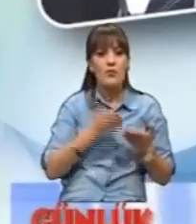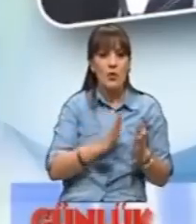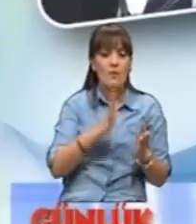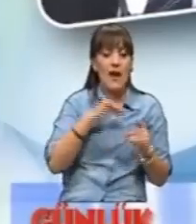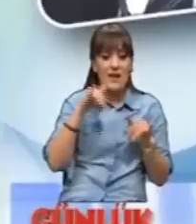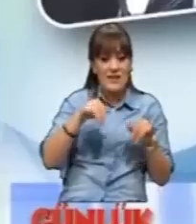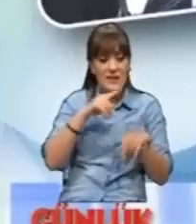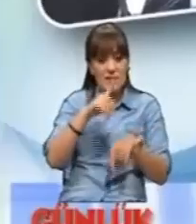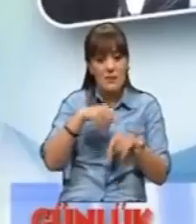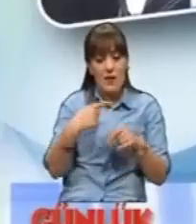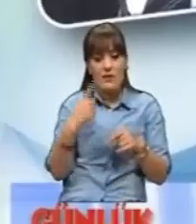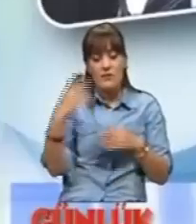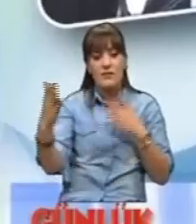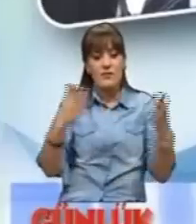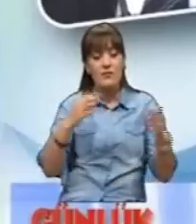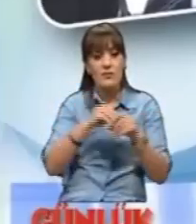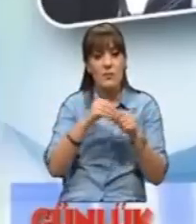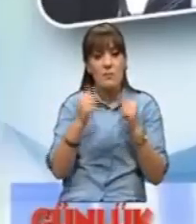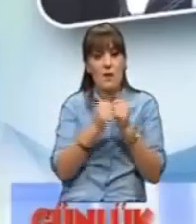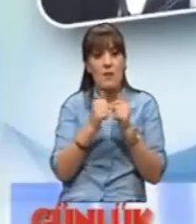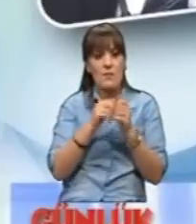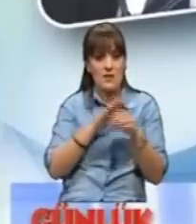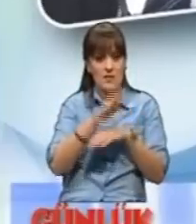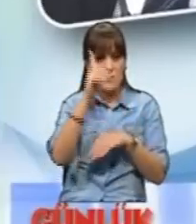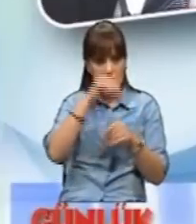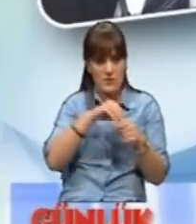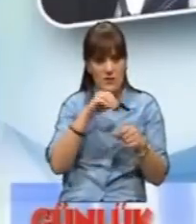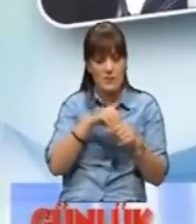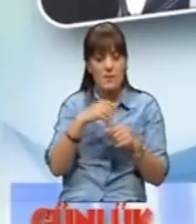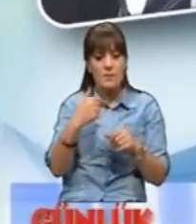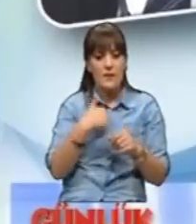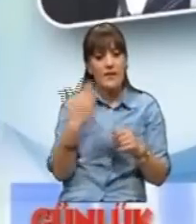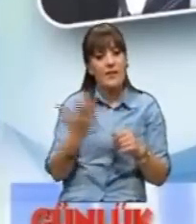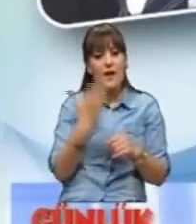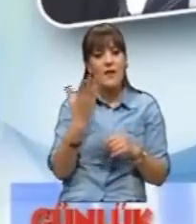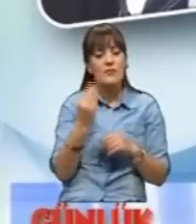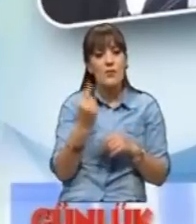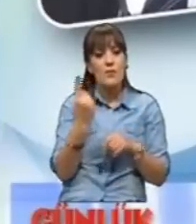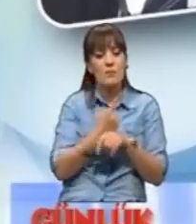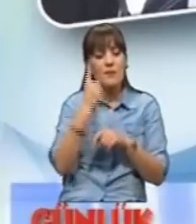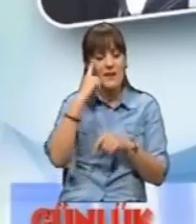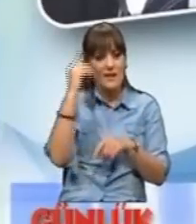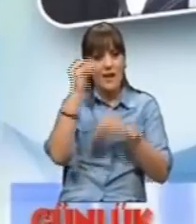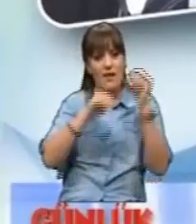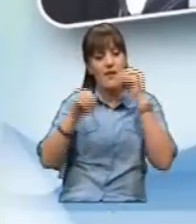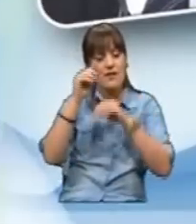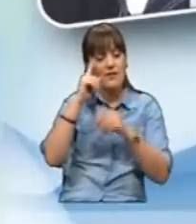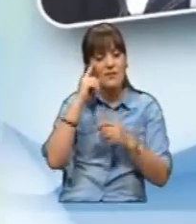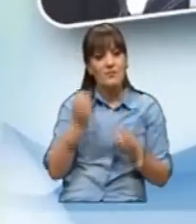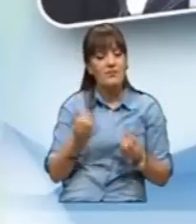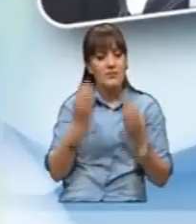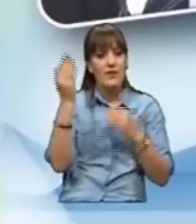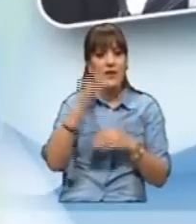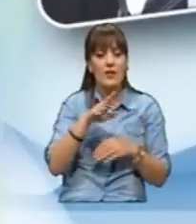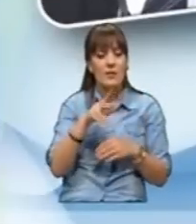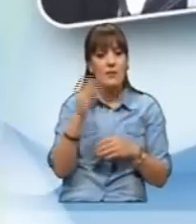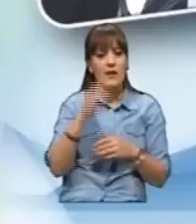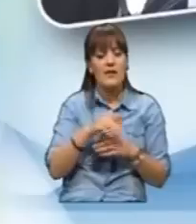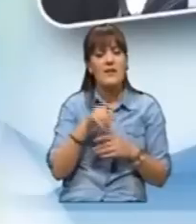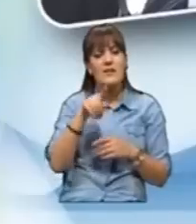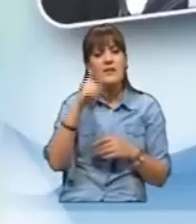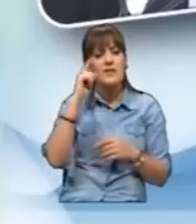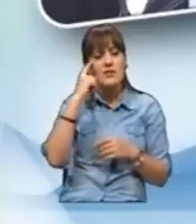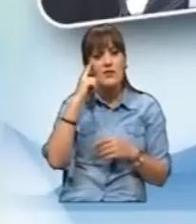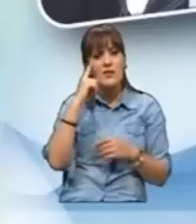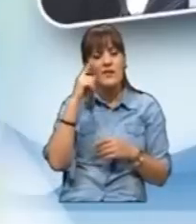var. Yani iki uçta, iki uçu da beraber yaşadığım için bu bende daha çok bir yaratıcılık yaratıyor gibi kesinlikle geliyor. Kesinlikle. Peki